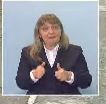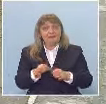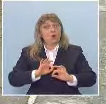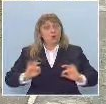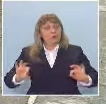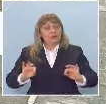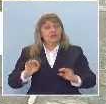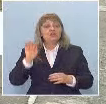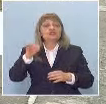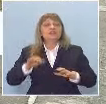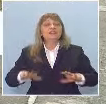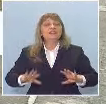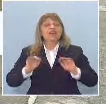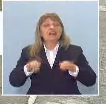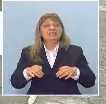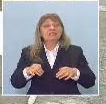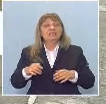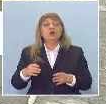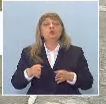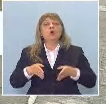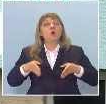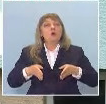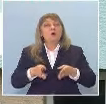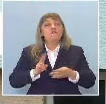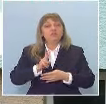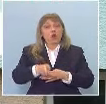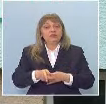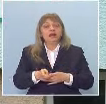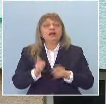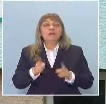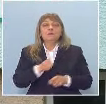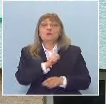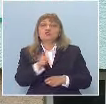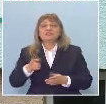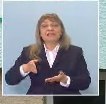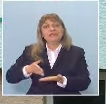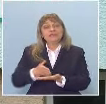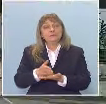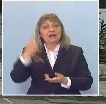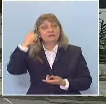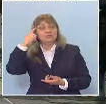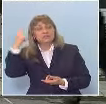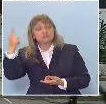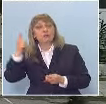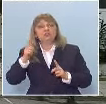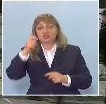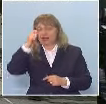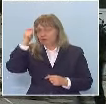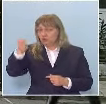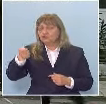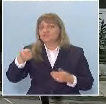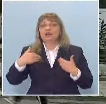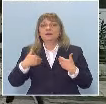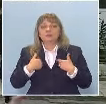бъде поставен в градинката до главния вход, за да може всеки да минава покрай него и да си спомня, че трябва да почитаме своите будители и да